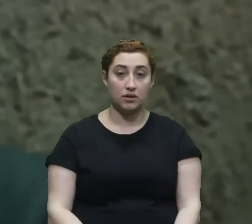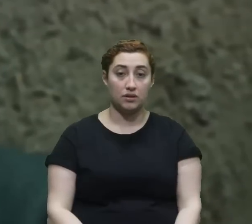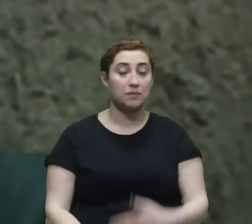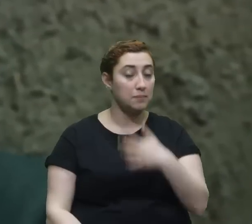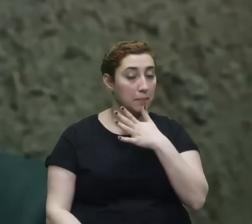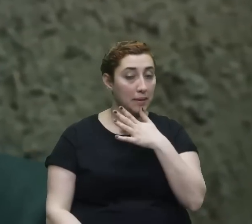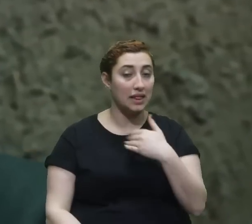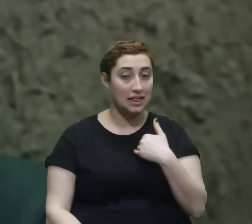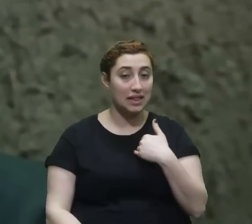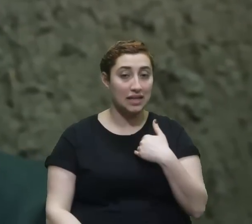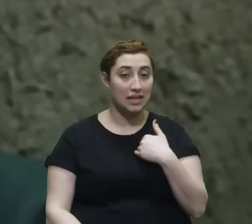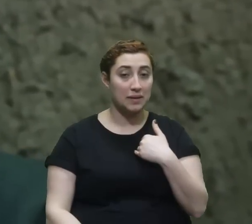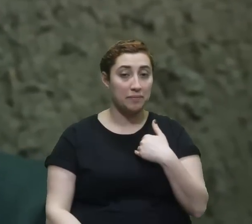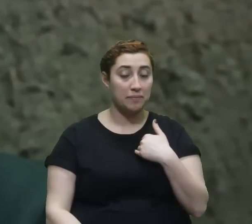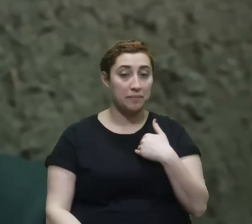Bildiğim